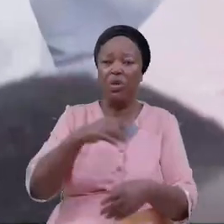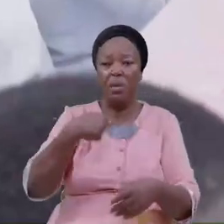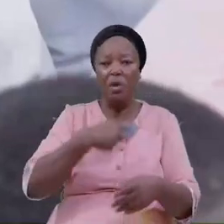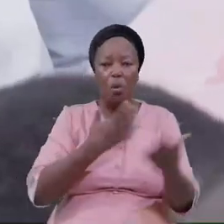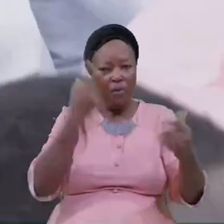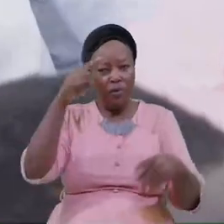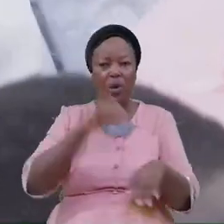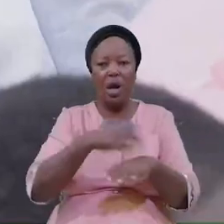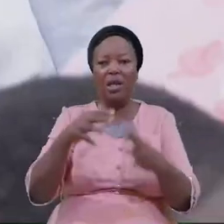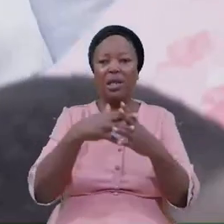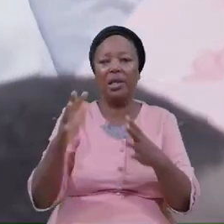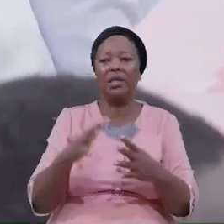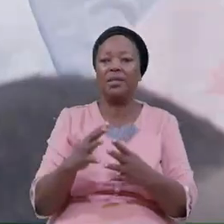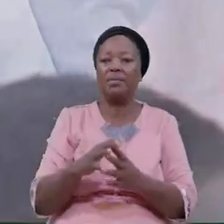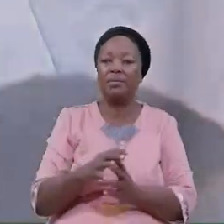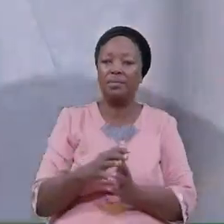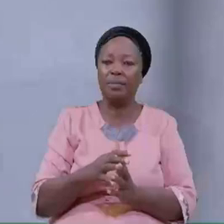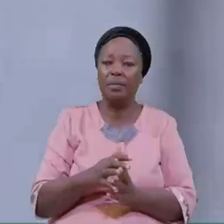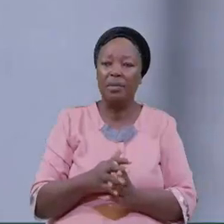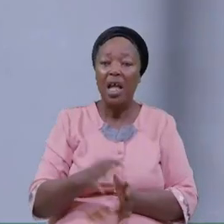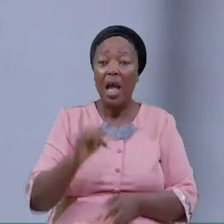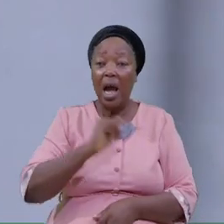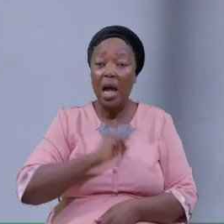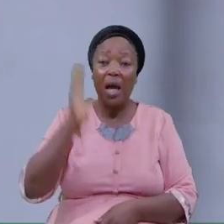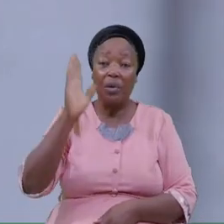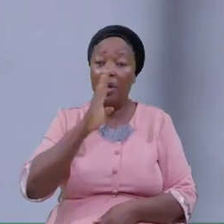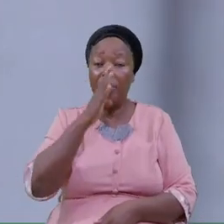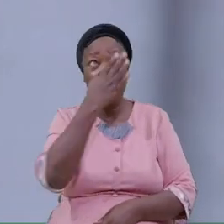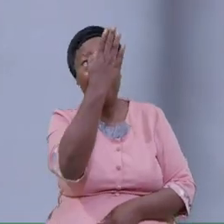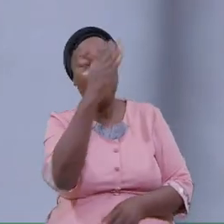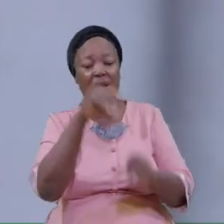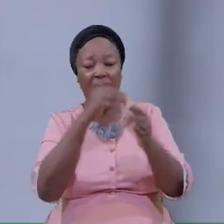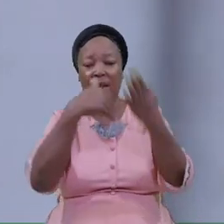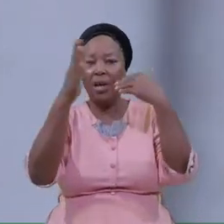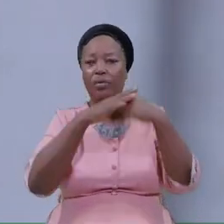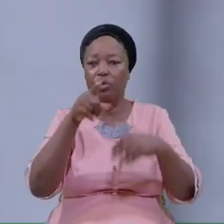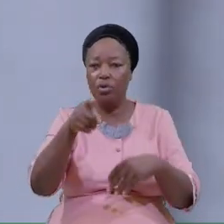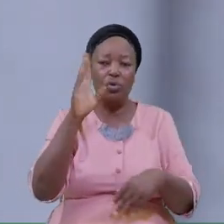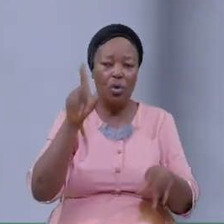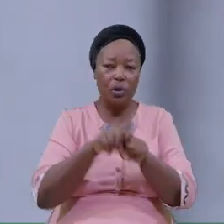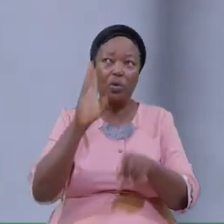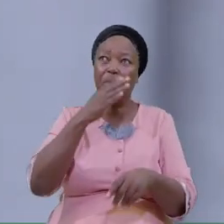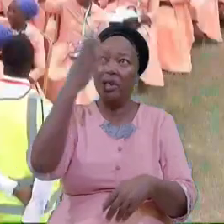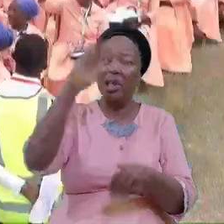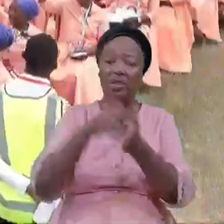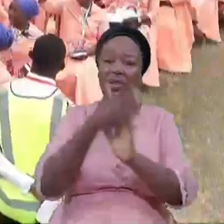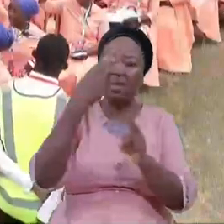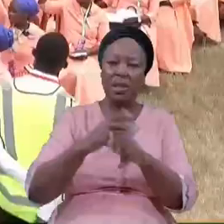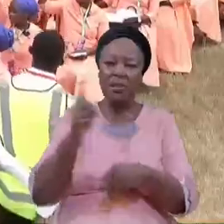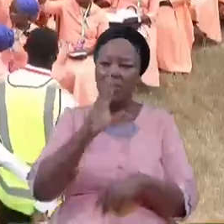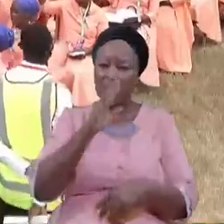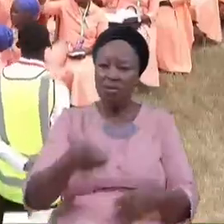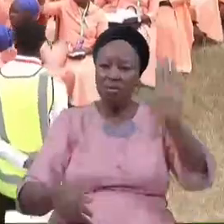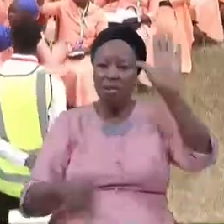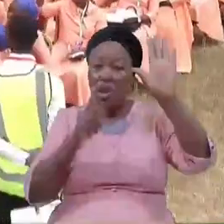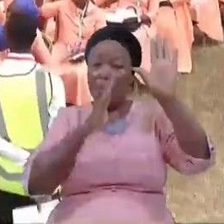porte. I'll be there, you'll be there. Je serai là-bas, vous y serez aussi. What are you? Où es-tu you'll be là-bas? There. Tu seras, tu vas être là-bas. What are